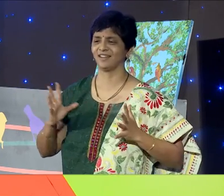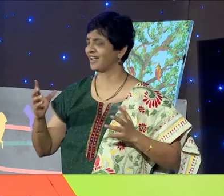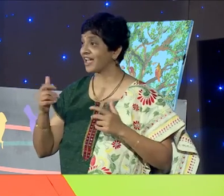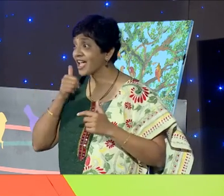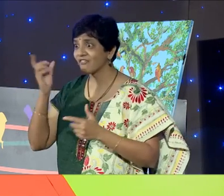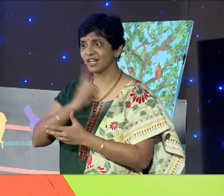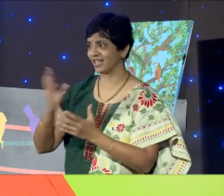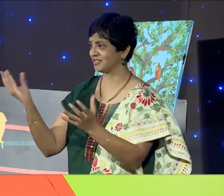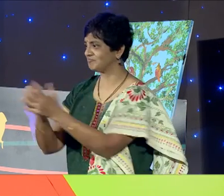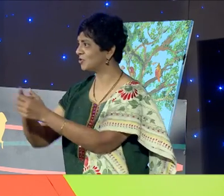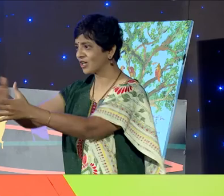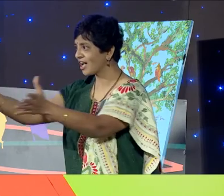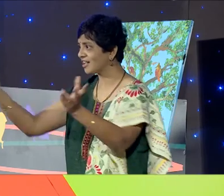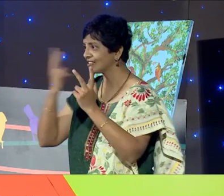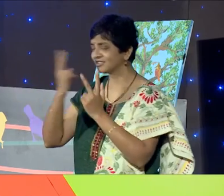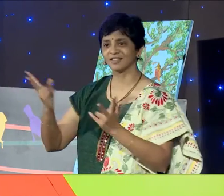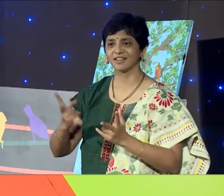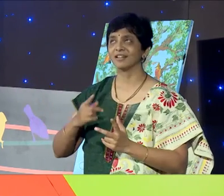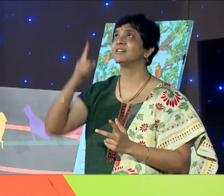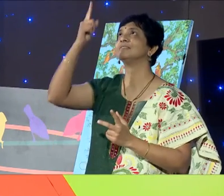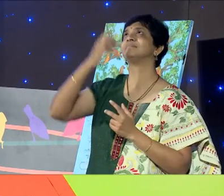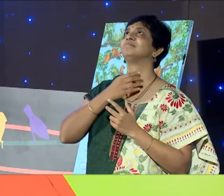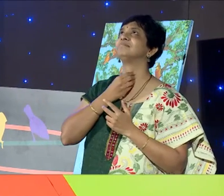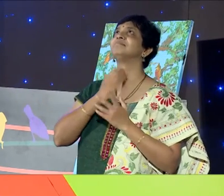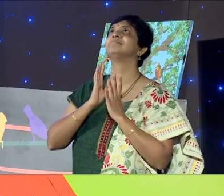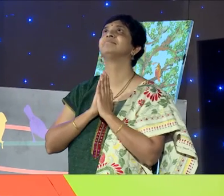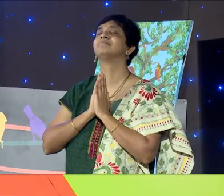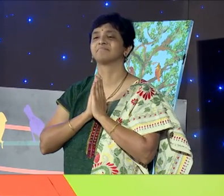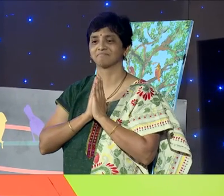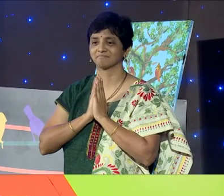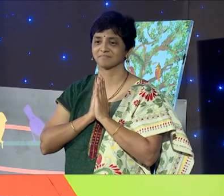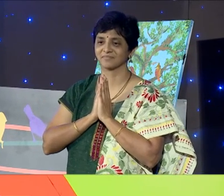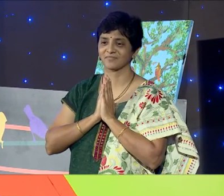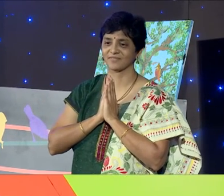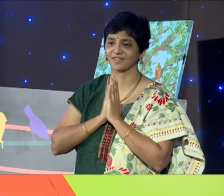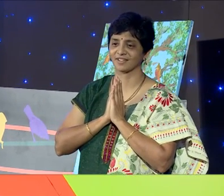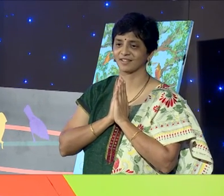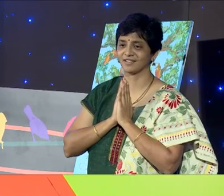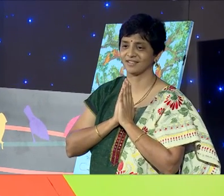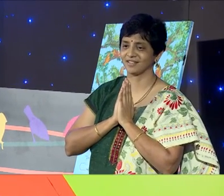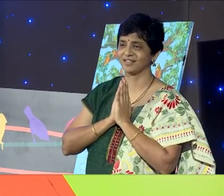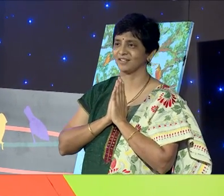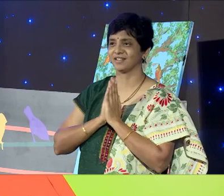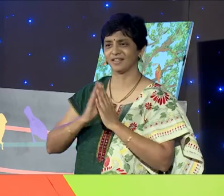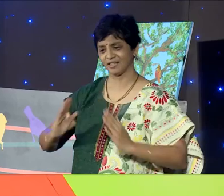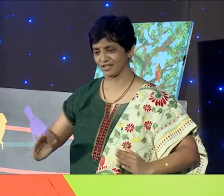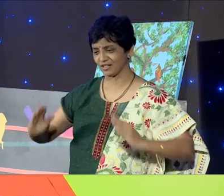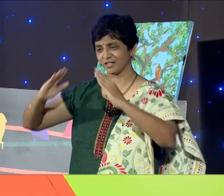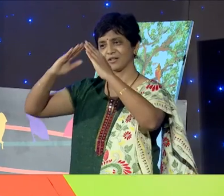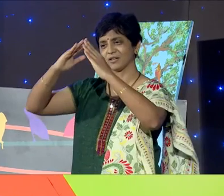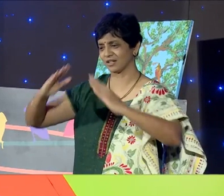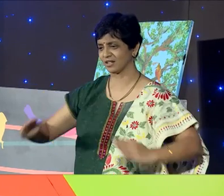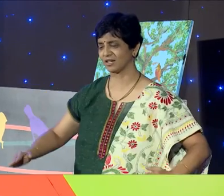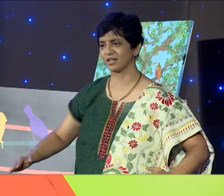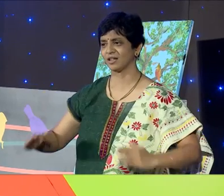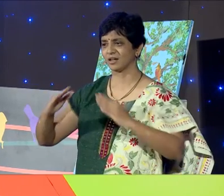हैं तो ईश्वर को, उस परवरदिगार को, गॉड को प्रेम में इतना ही कहते हैं कि पहाड़ों मत करो गुरुर